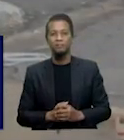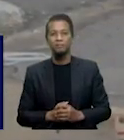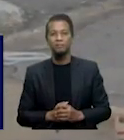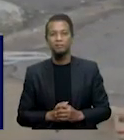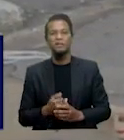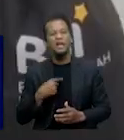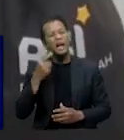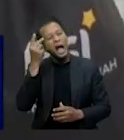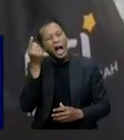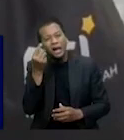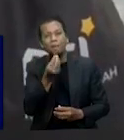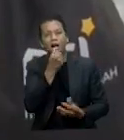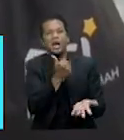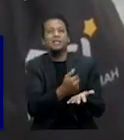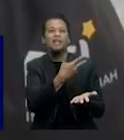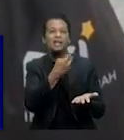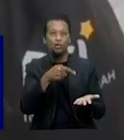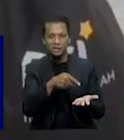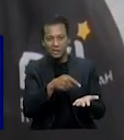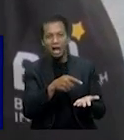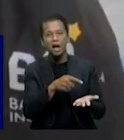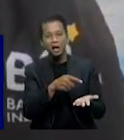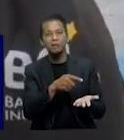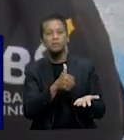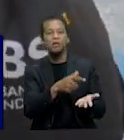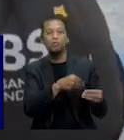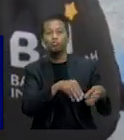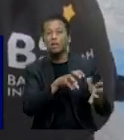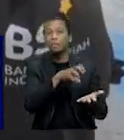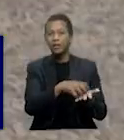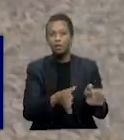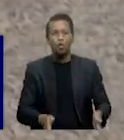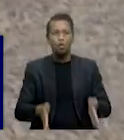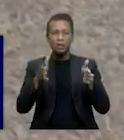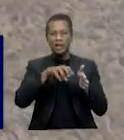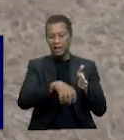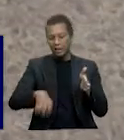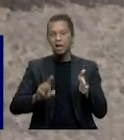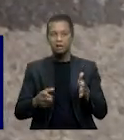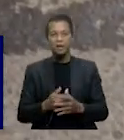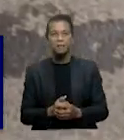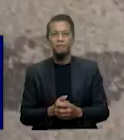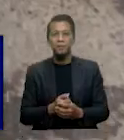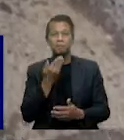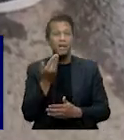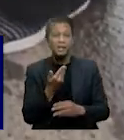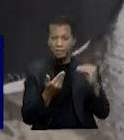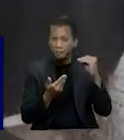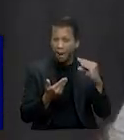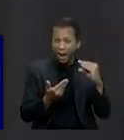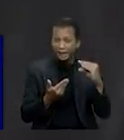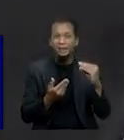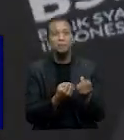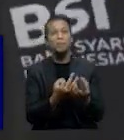Rasa kangen menyantap masakan khas Indonesia terobati dengan aneka jajanan yang dijual di depan sejumlah hotel di Mekah. Biasanya di pagi hari, sejumlah